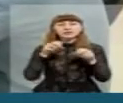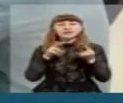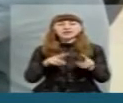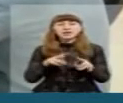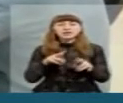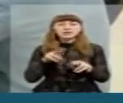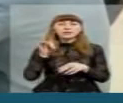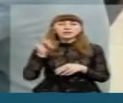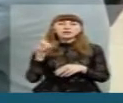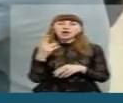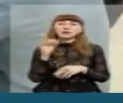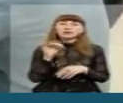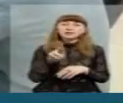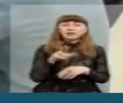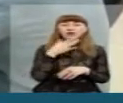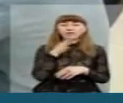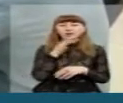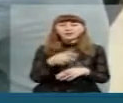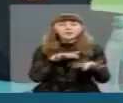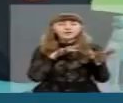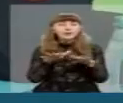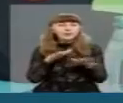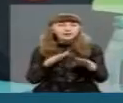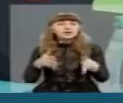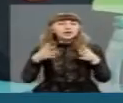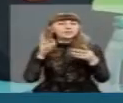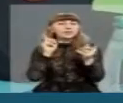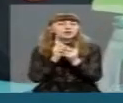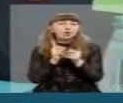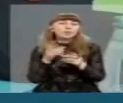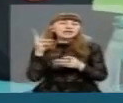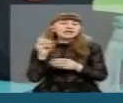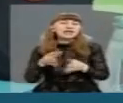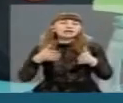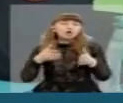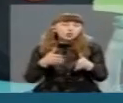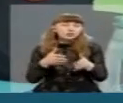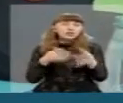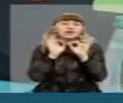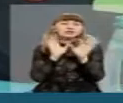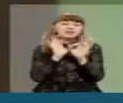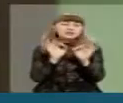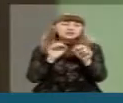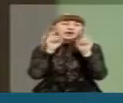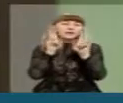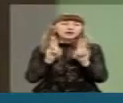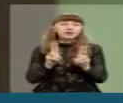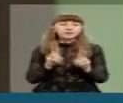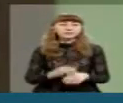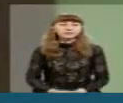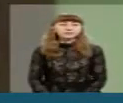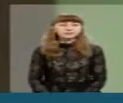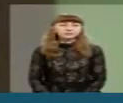жергілікті атқарушы биліктің рұқсатына сәйкес жүргізілуі тиіс. Алдымен бір жылға, кейін бұл мерзім тағы да бір жылға ұзартылуы мүмкін.